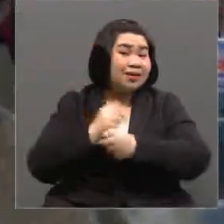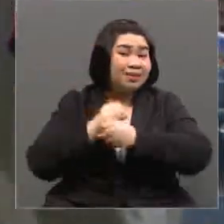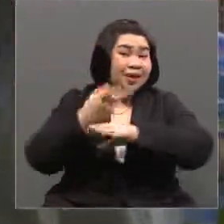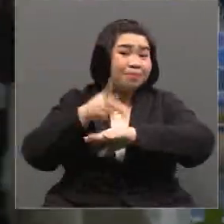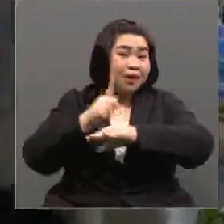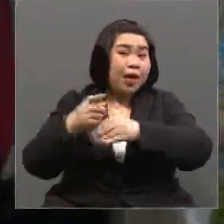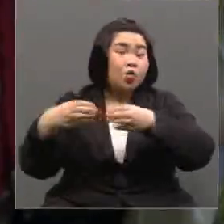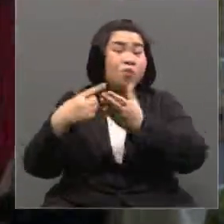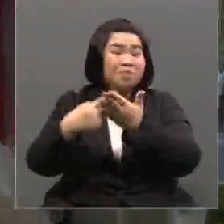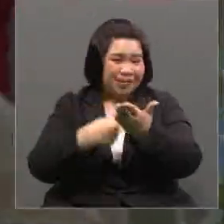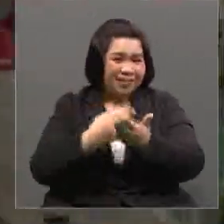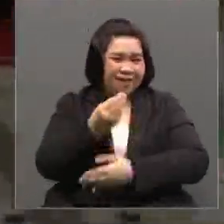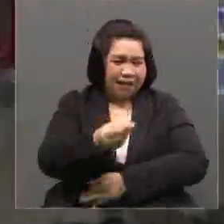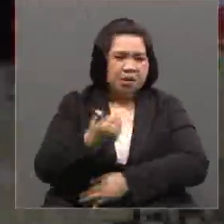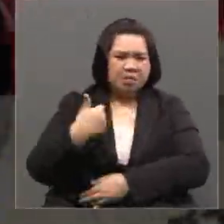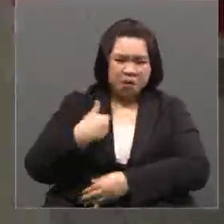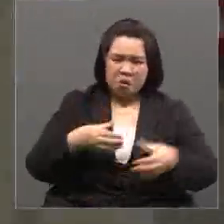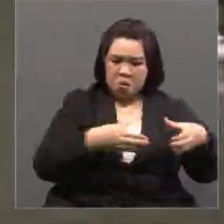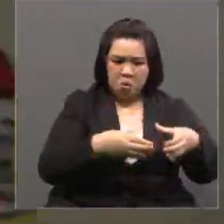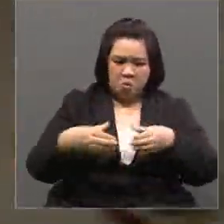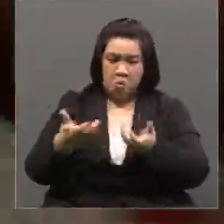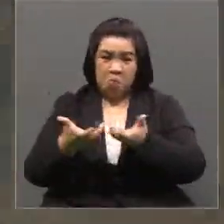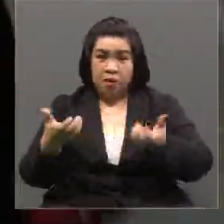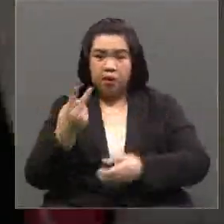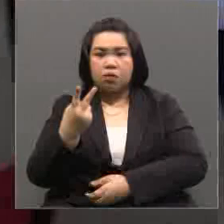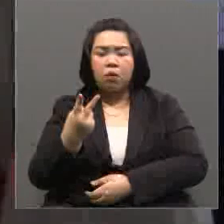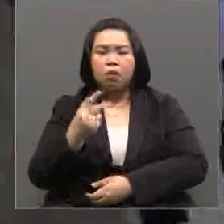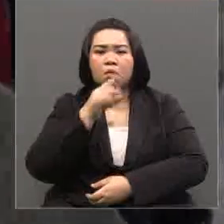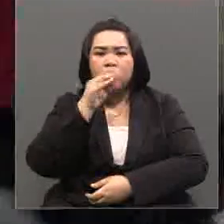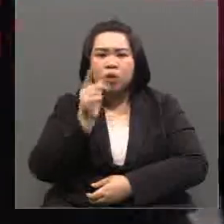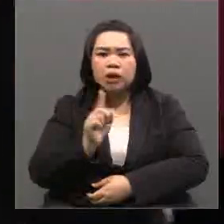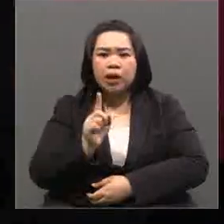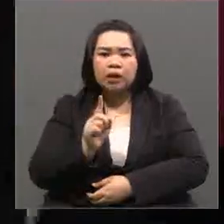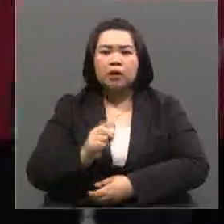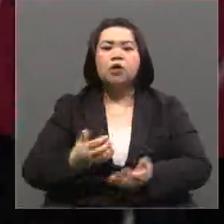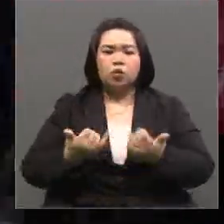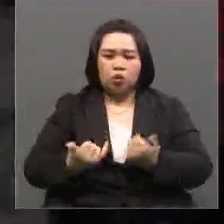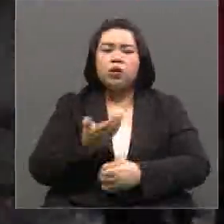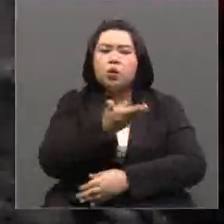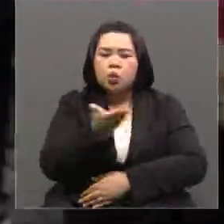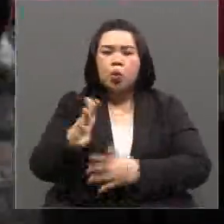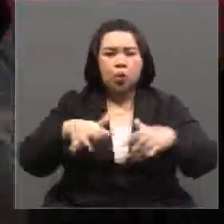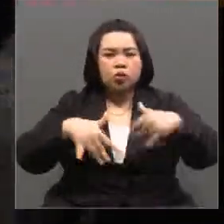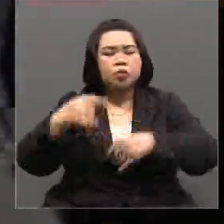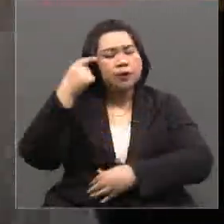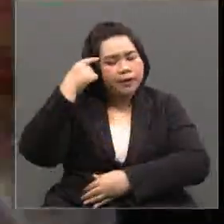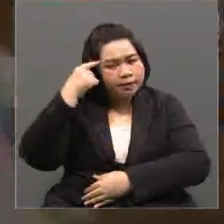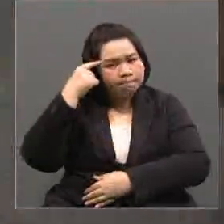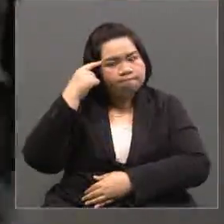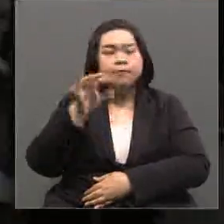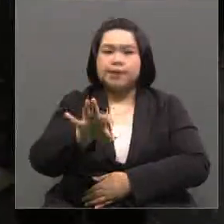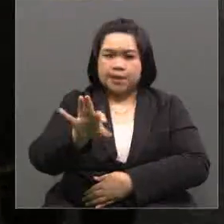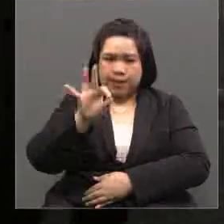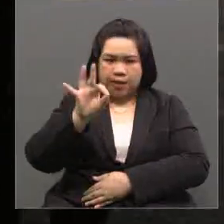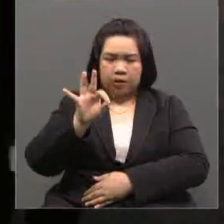พรรคนะคะก็บอกถึงกระแสการแบ่งเป็น 2ขั้วการเมืองที่ชัดเจนในขณะนี้บอกว่าขอให้ประชาชนตัดสินใจเลือกพรรค